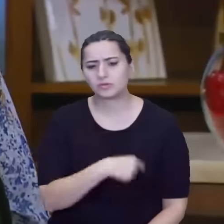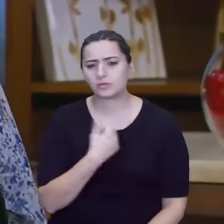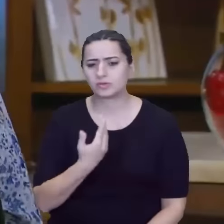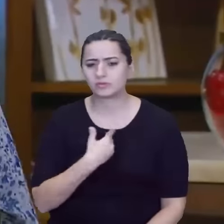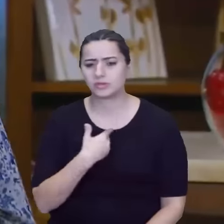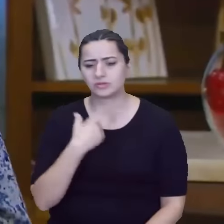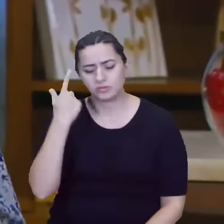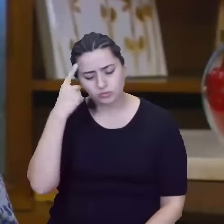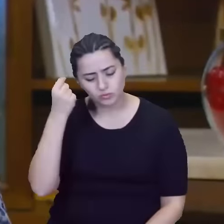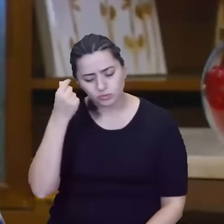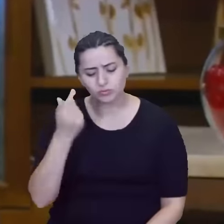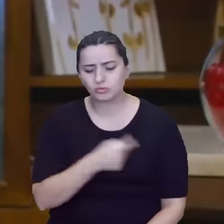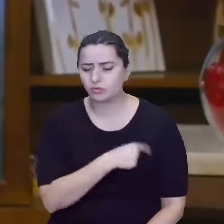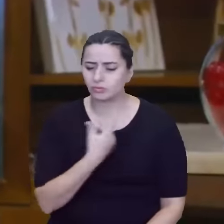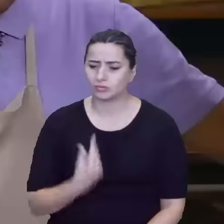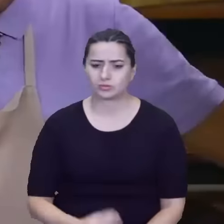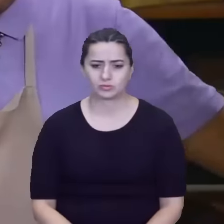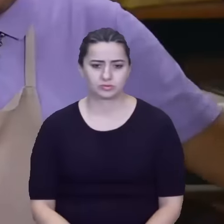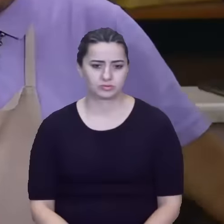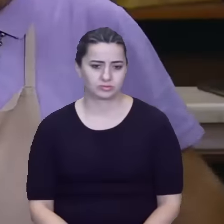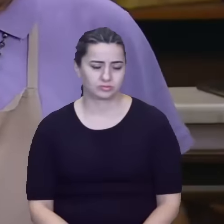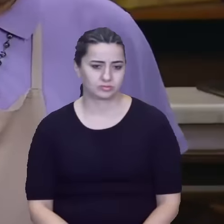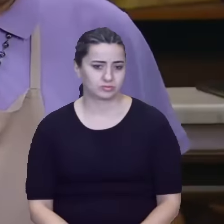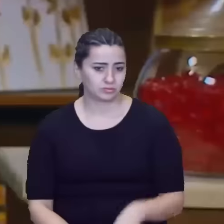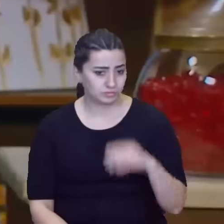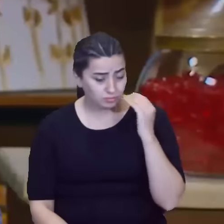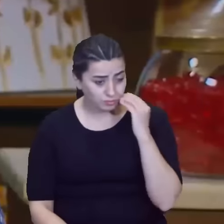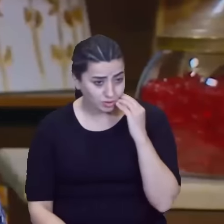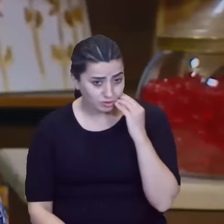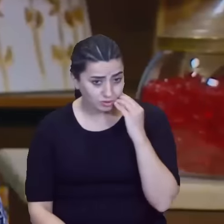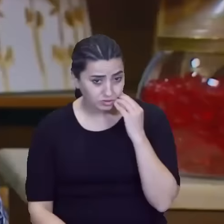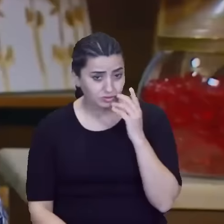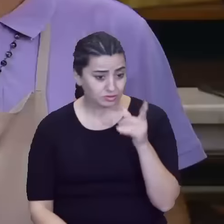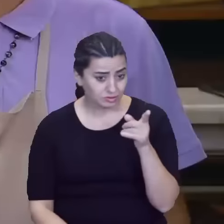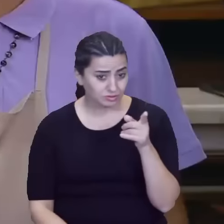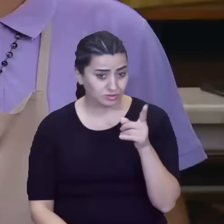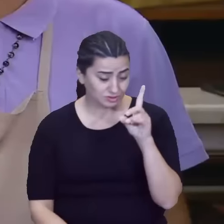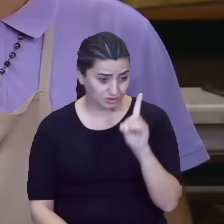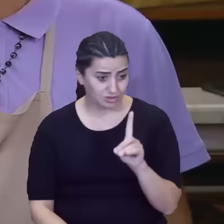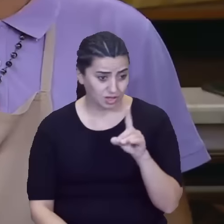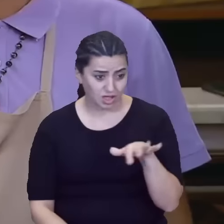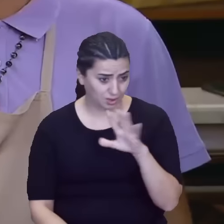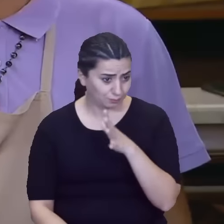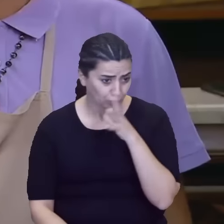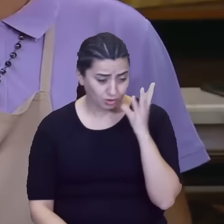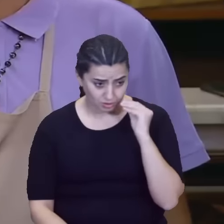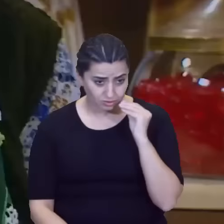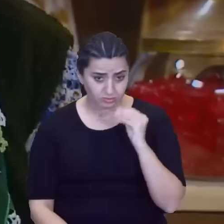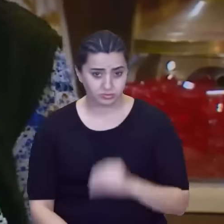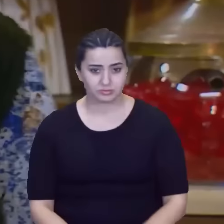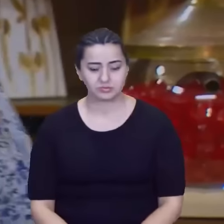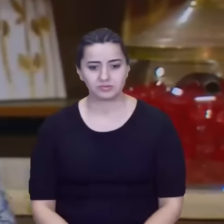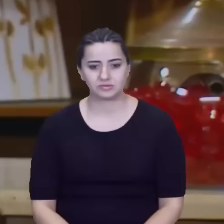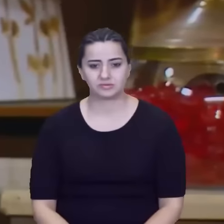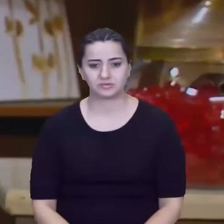Ben kocaladım. Normal mı böyle şeyler? Babaannem, sen yani baştan beri her şey farkındaydın öyle